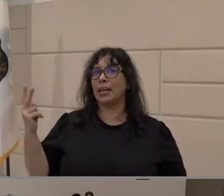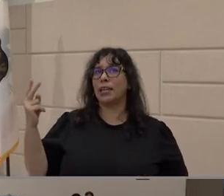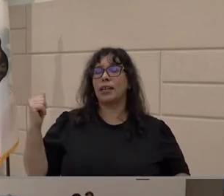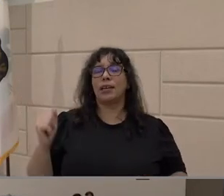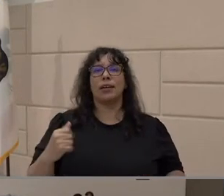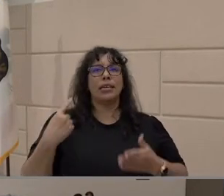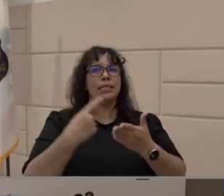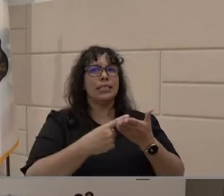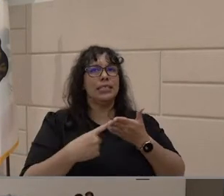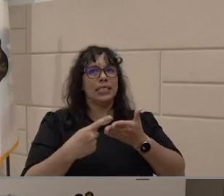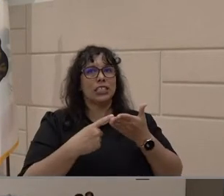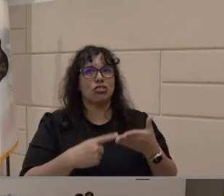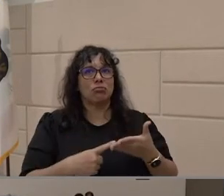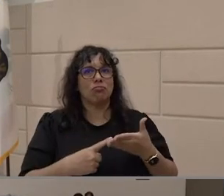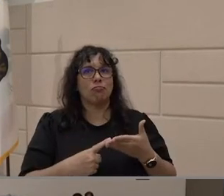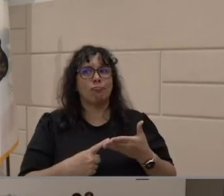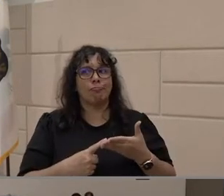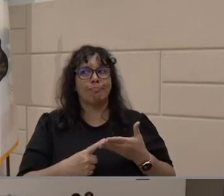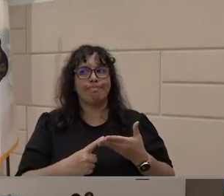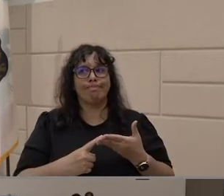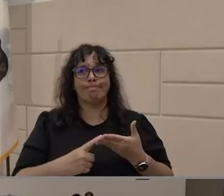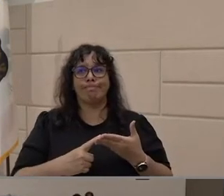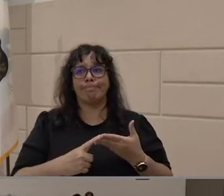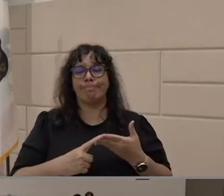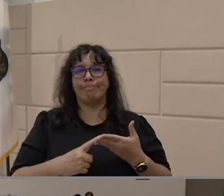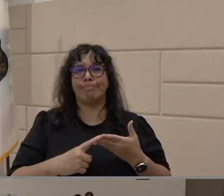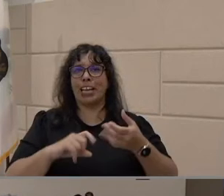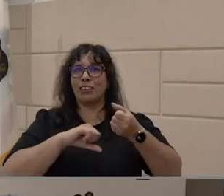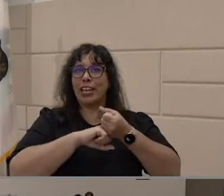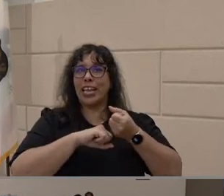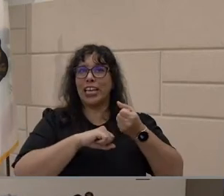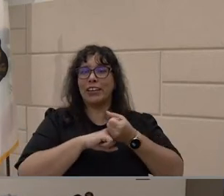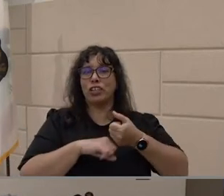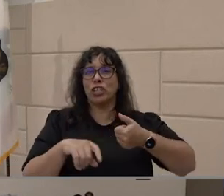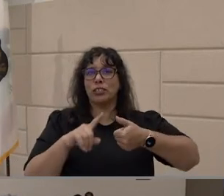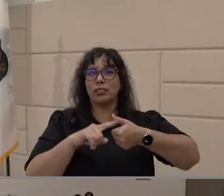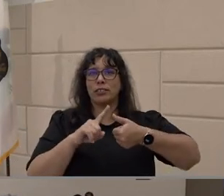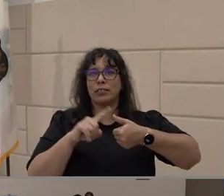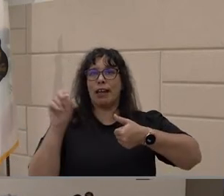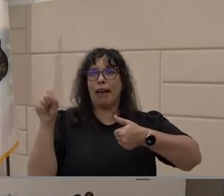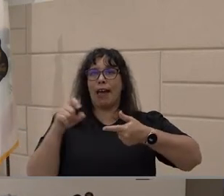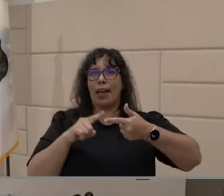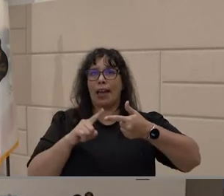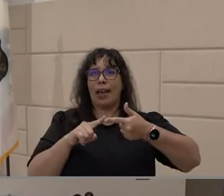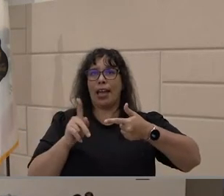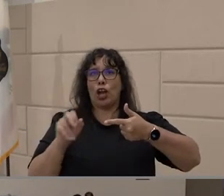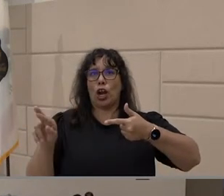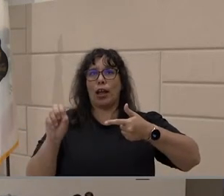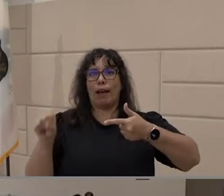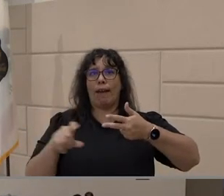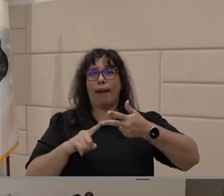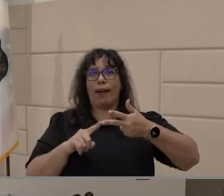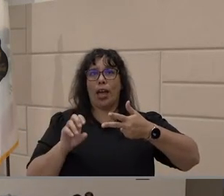រងជជែកត្រូវមានការគ្រប់គ្រង